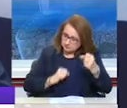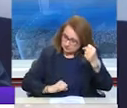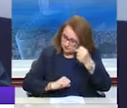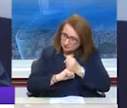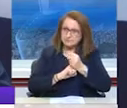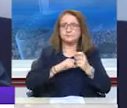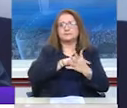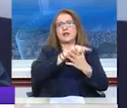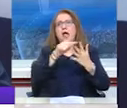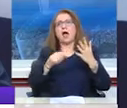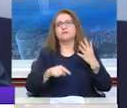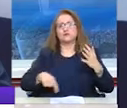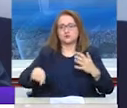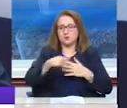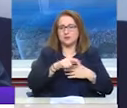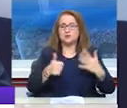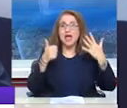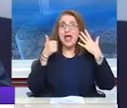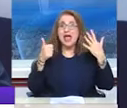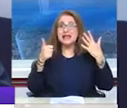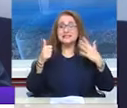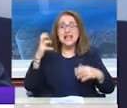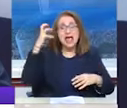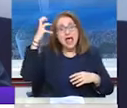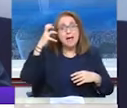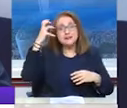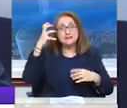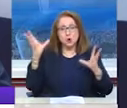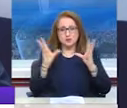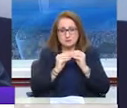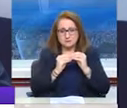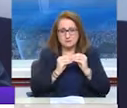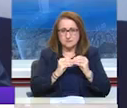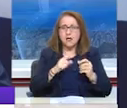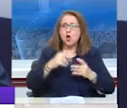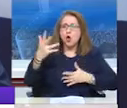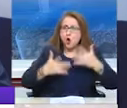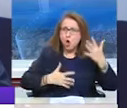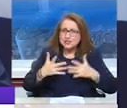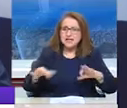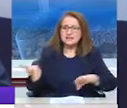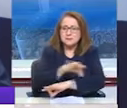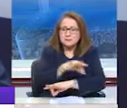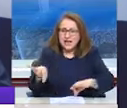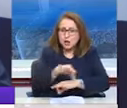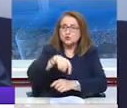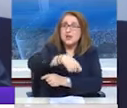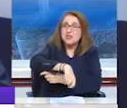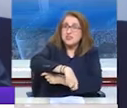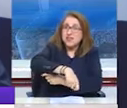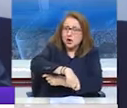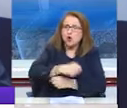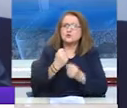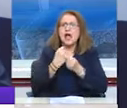μέσο που διατίθεται τους 6 επιστημονικούς κλάδους, οικονομολόγους, λογιστές, μηχανικούς, δικηγόρους,